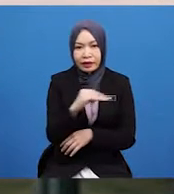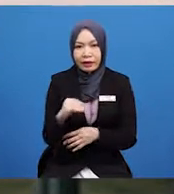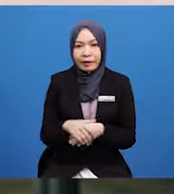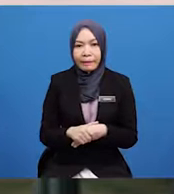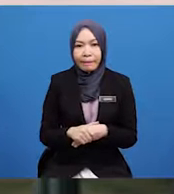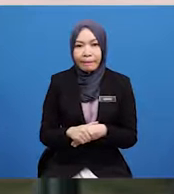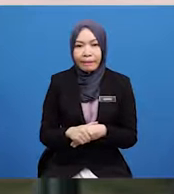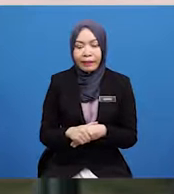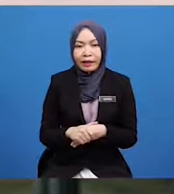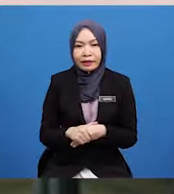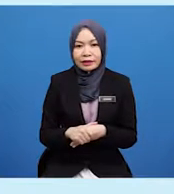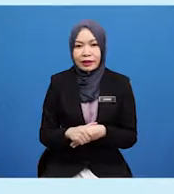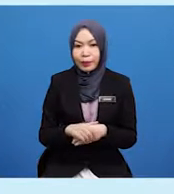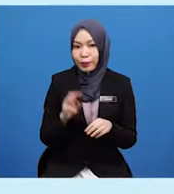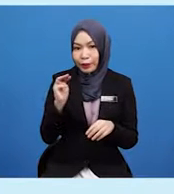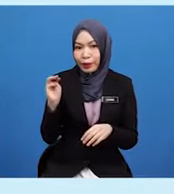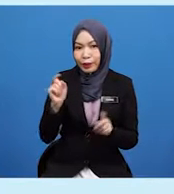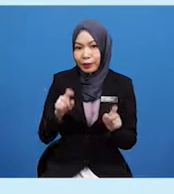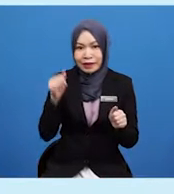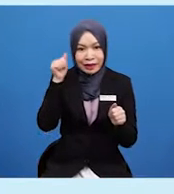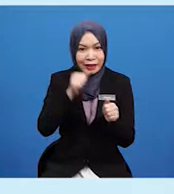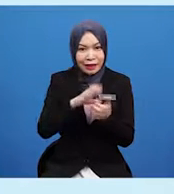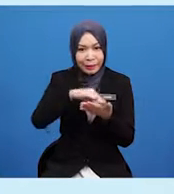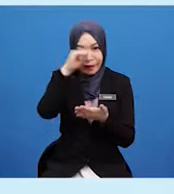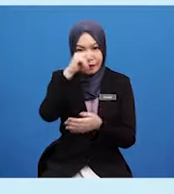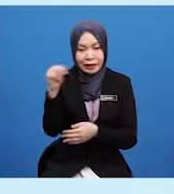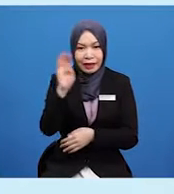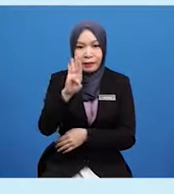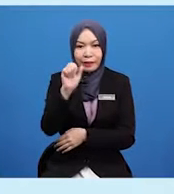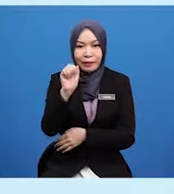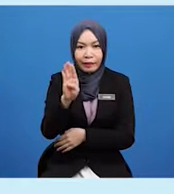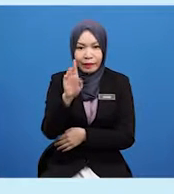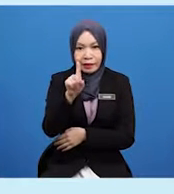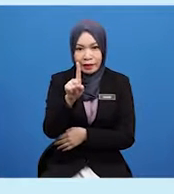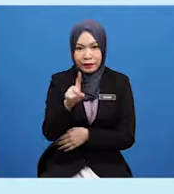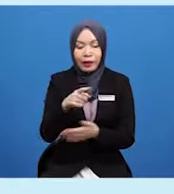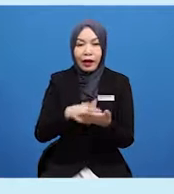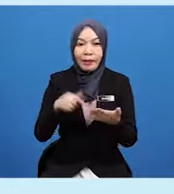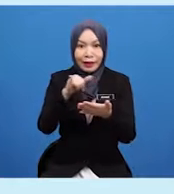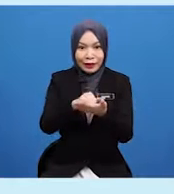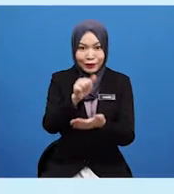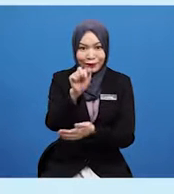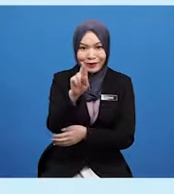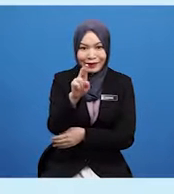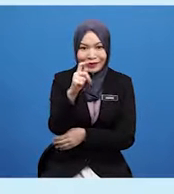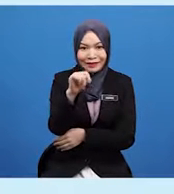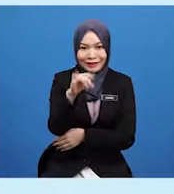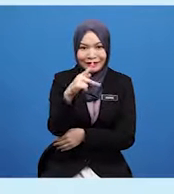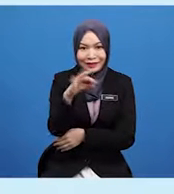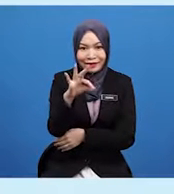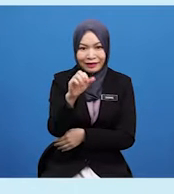lagi pelajaran dalam Pak satu murid-murid apakah yang dimasukkan dengan aktiva dan ecofact